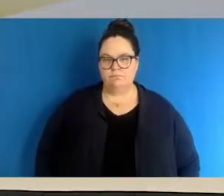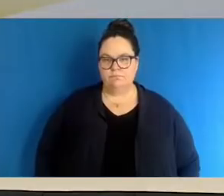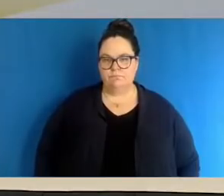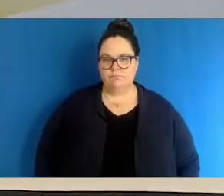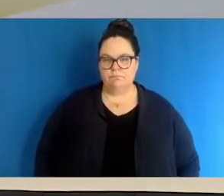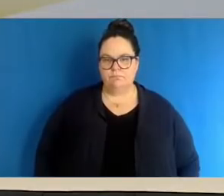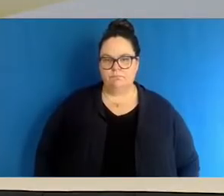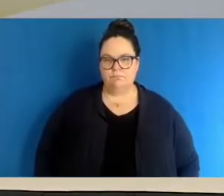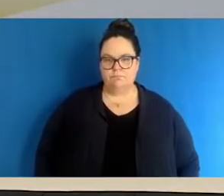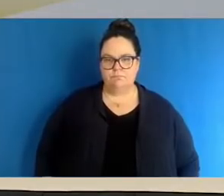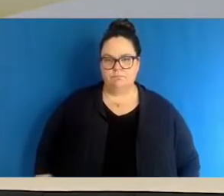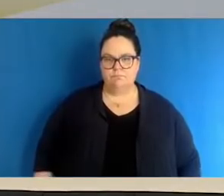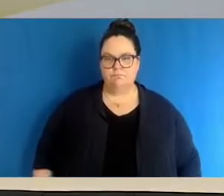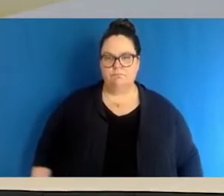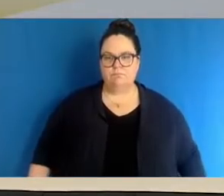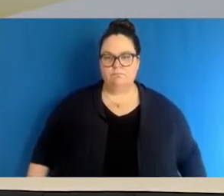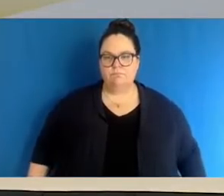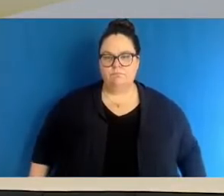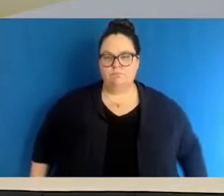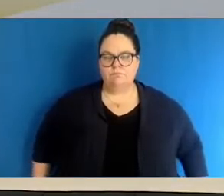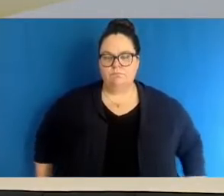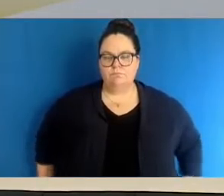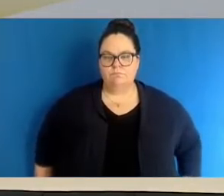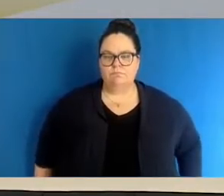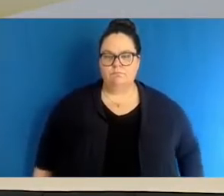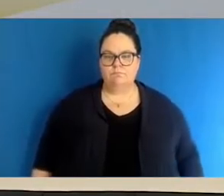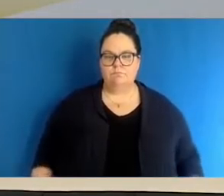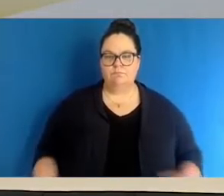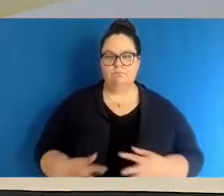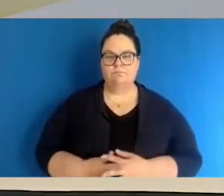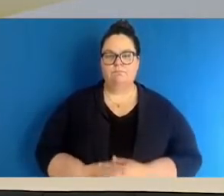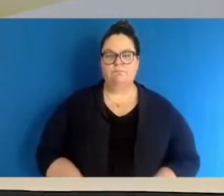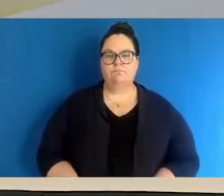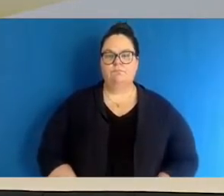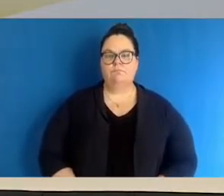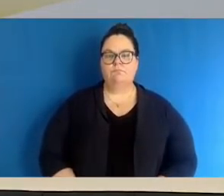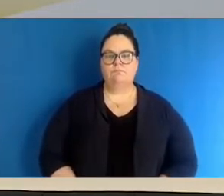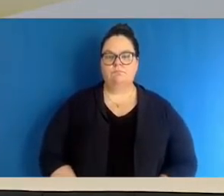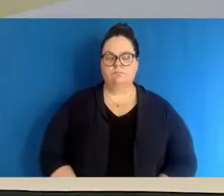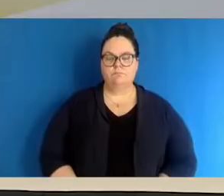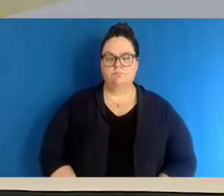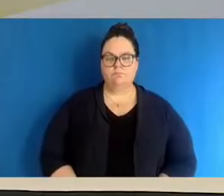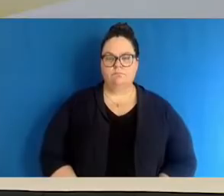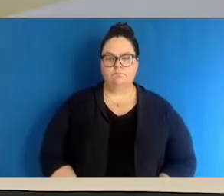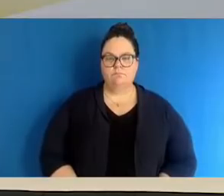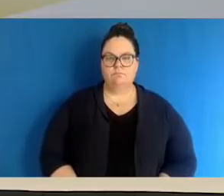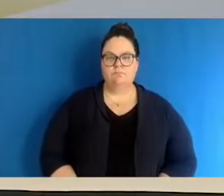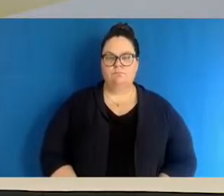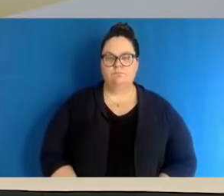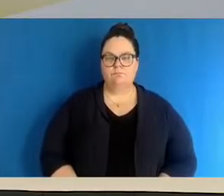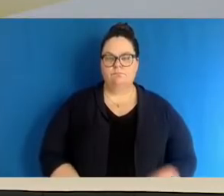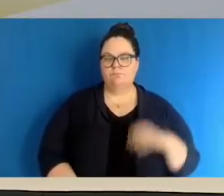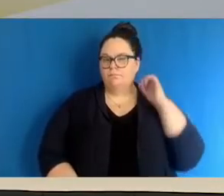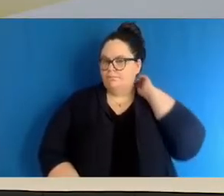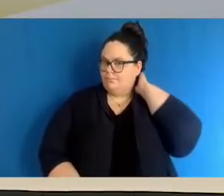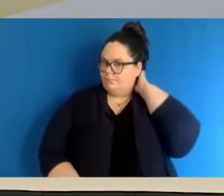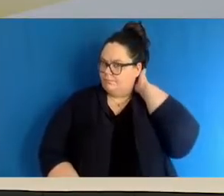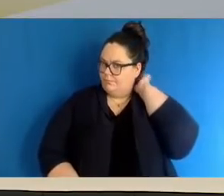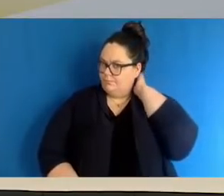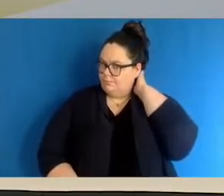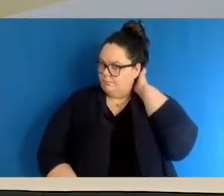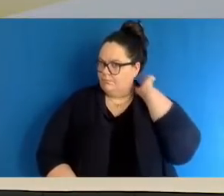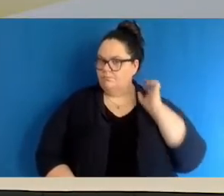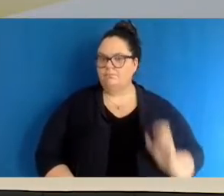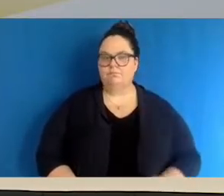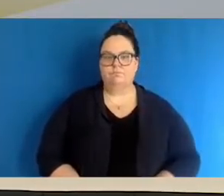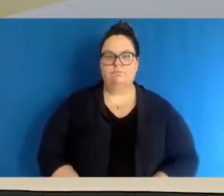que c'est la même chose pour le ministère et qu'on veut prendre soin de tout le monde qui travaille là. Mais et